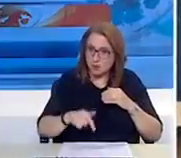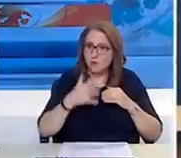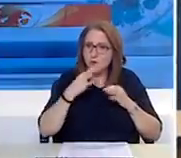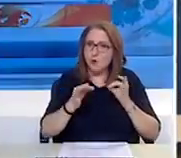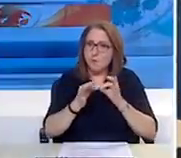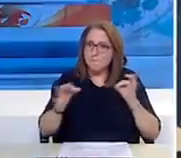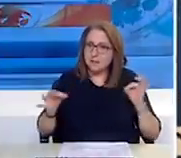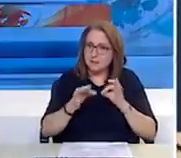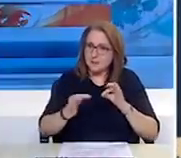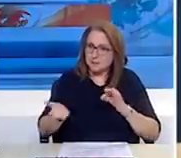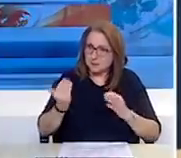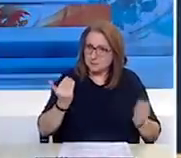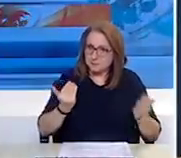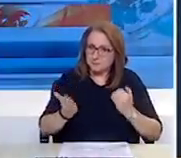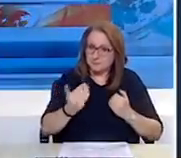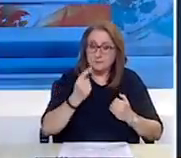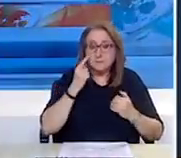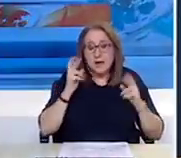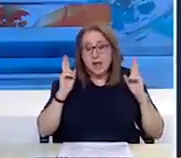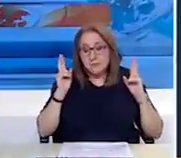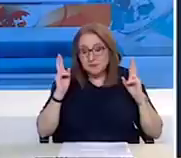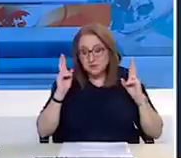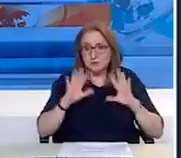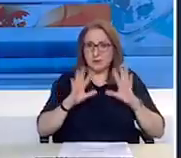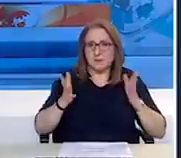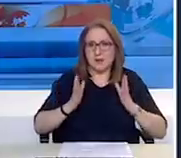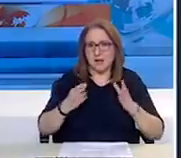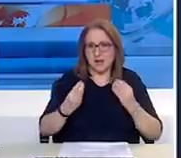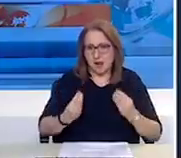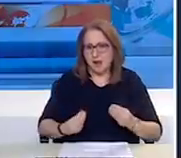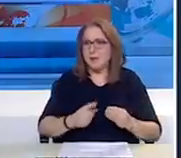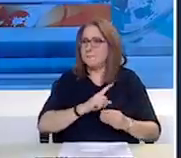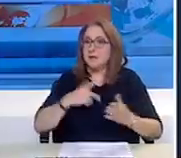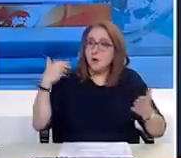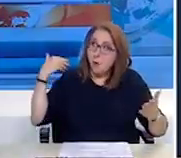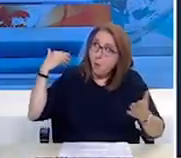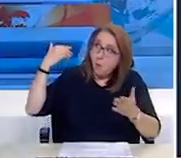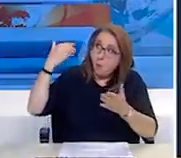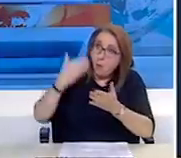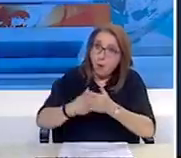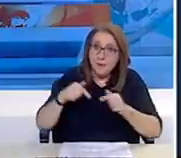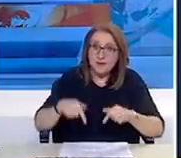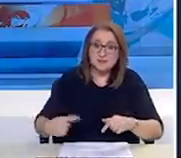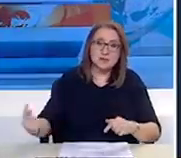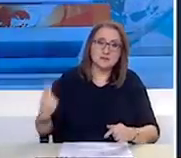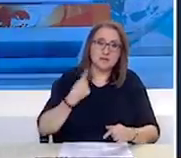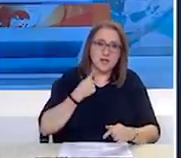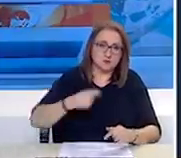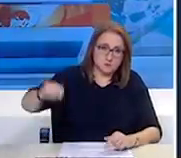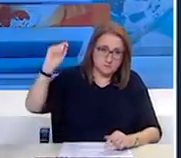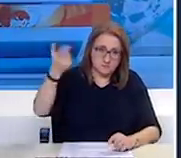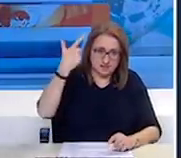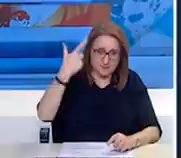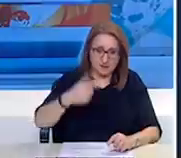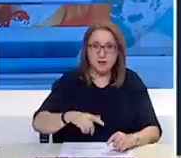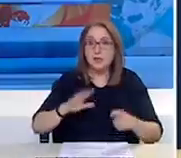μέτρων δεν πρέπει να θέσει σε κίνδυνο ό,τι έχουμε πετύχει μέχρι σήμερα. Και για να το πετύχουμε αυτό, πρέπει να τηρούμε πιστά όλους τους